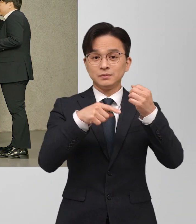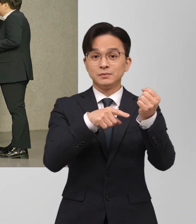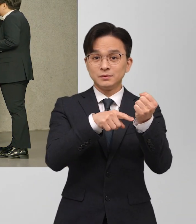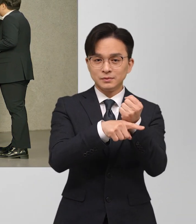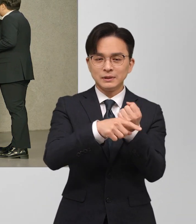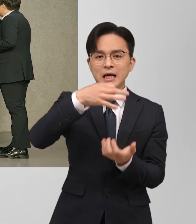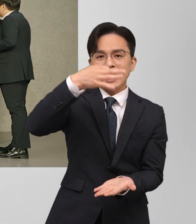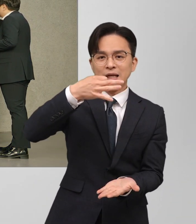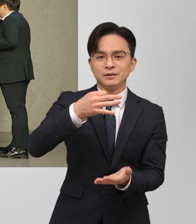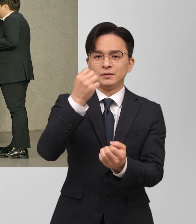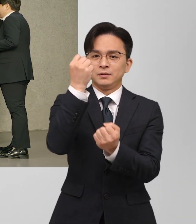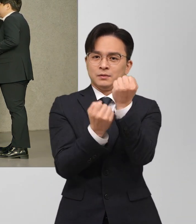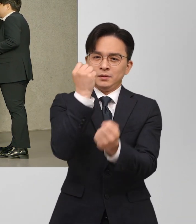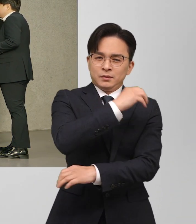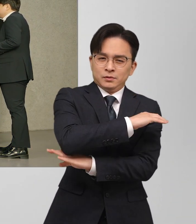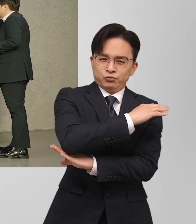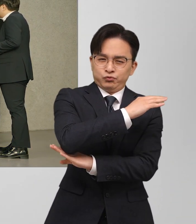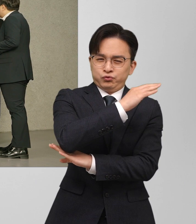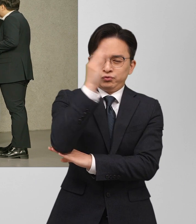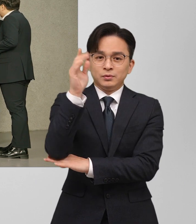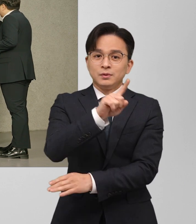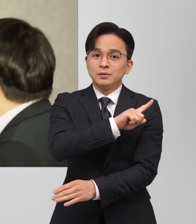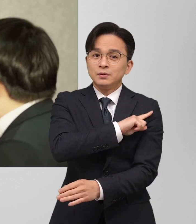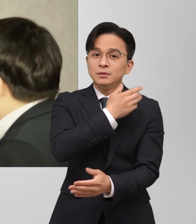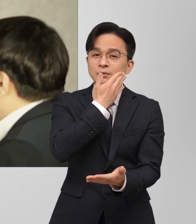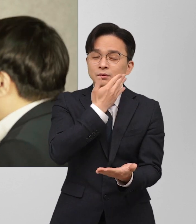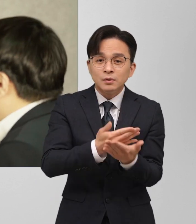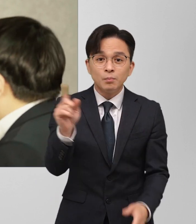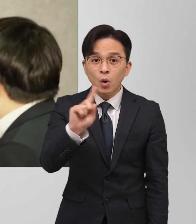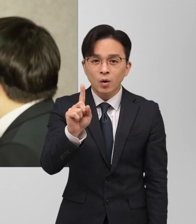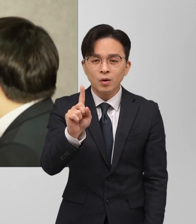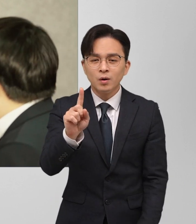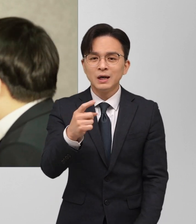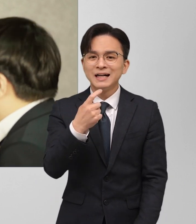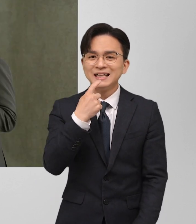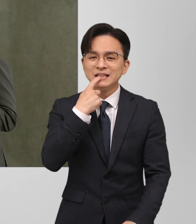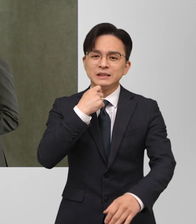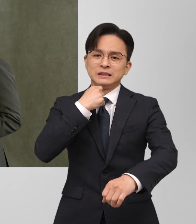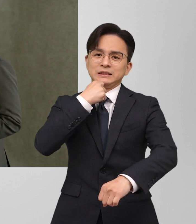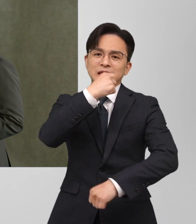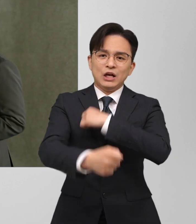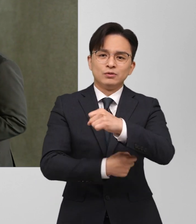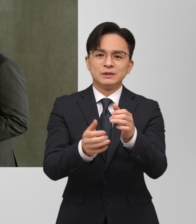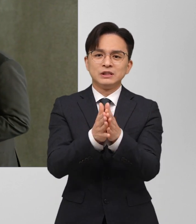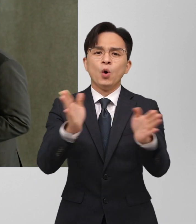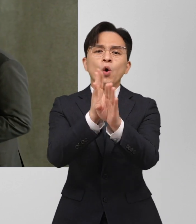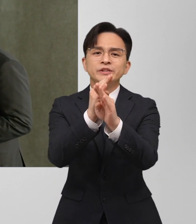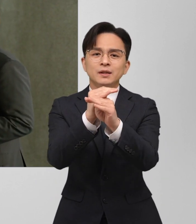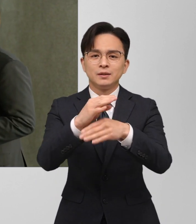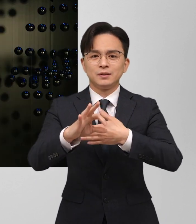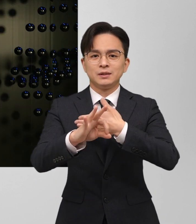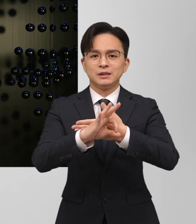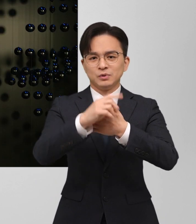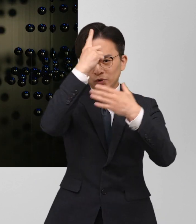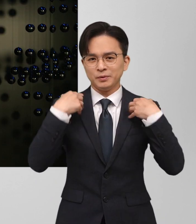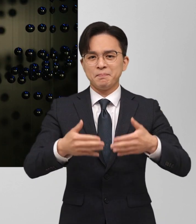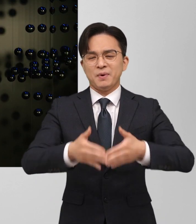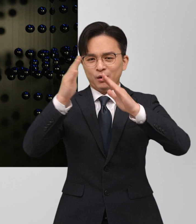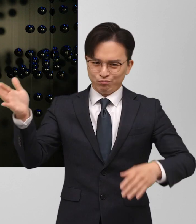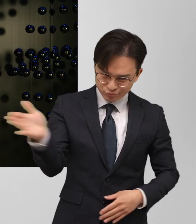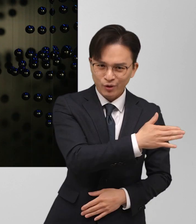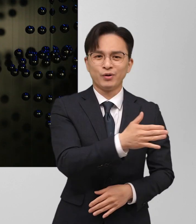임시정부의 의미, 임시정부의 가치에 대해서 이야기를 할 때 빼놓지 않고 이야기를 하는 것이 민주주의의 시작점이라는 것입니다. 네.